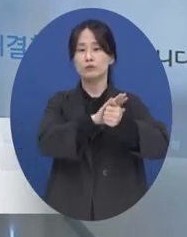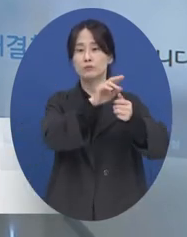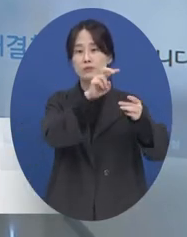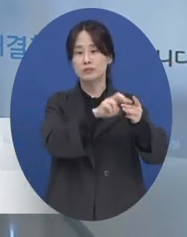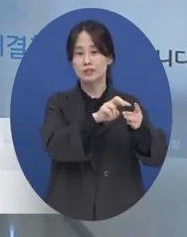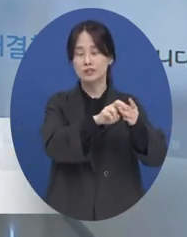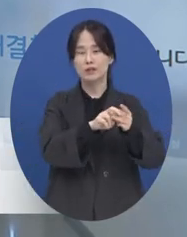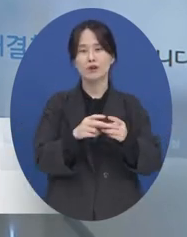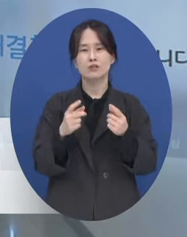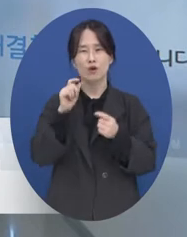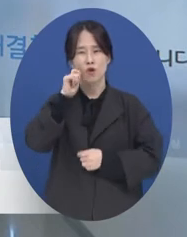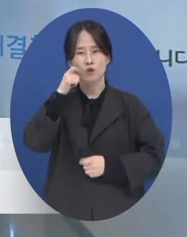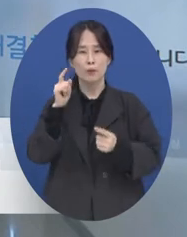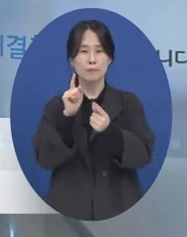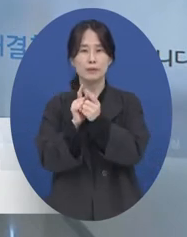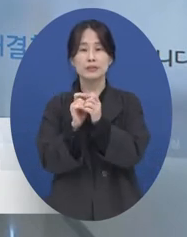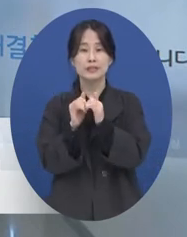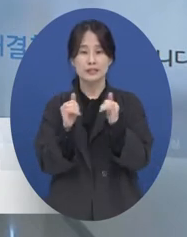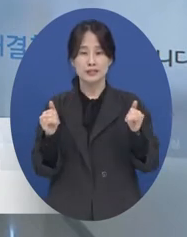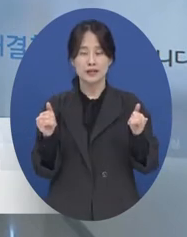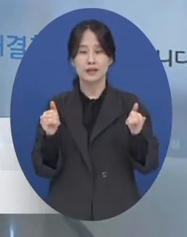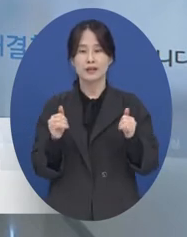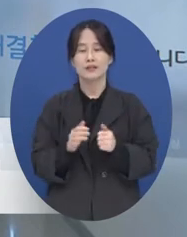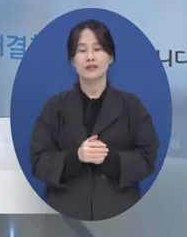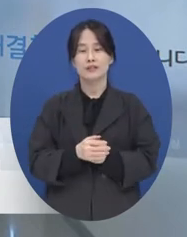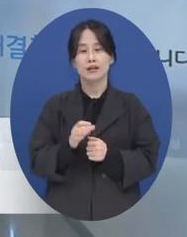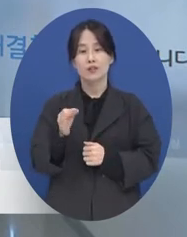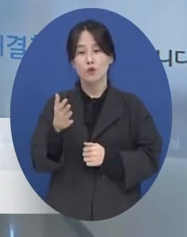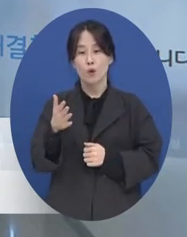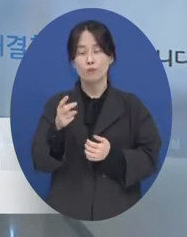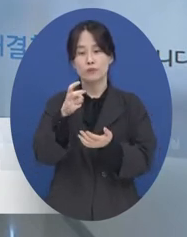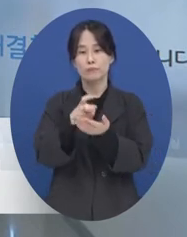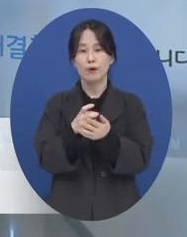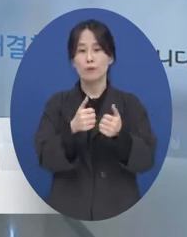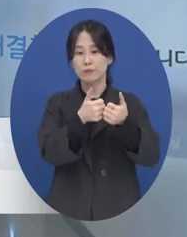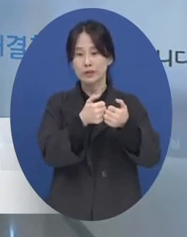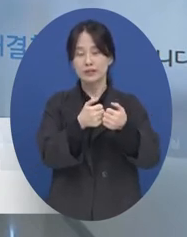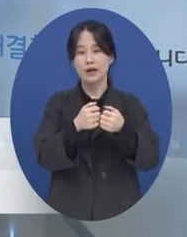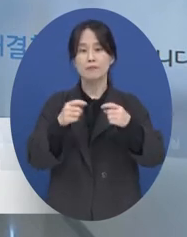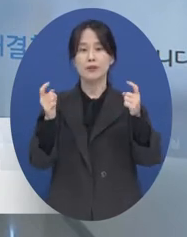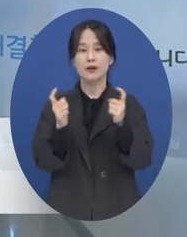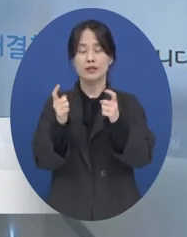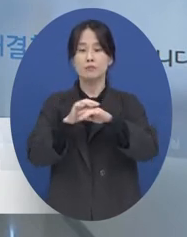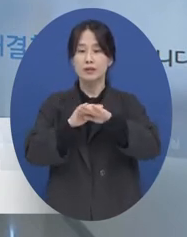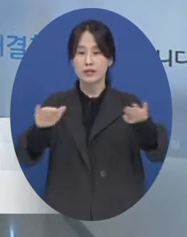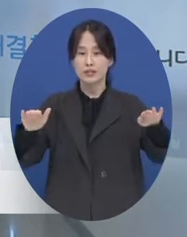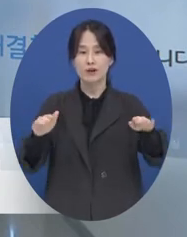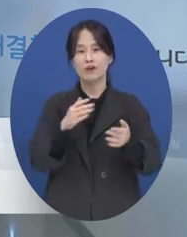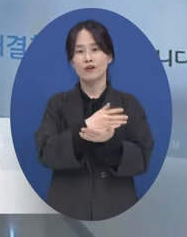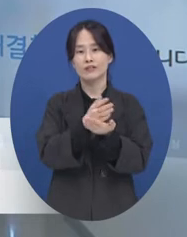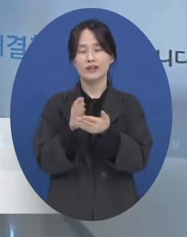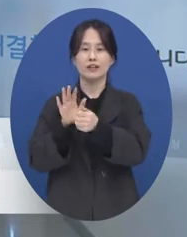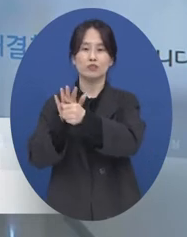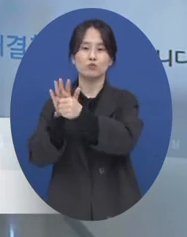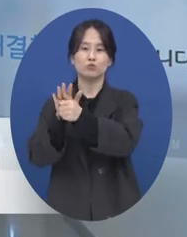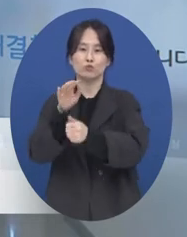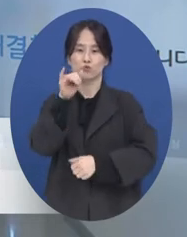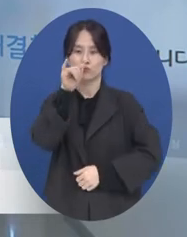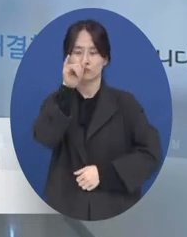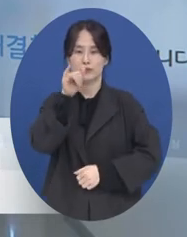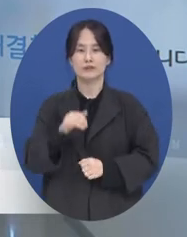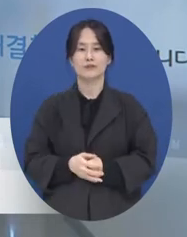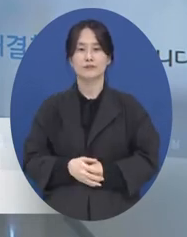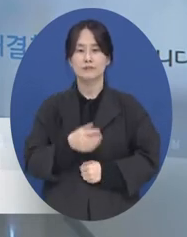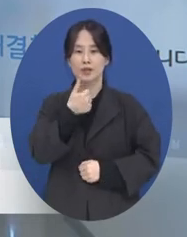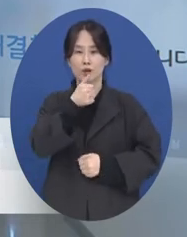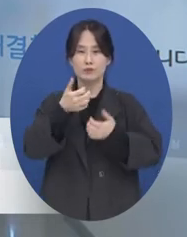공정거래지원센터가 이런 어려움을 겪는 경기도민에게 무료로 법률 상담부터 분쟁 조정까지 다양한 도움을 주고 있습니다.